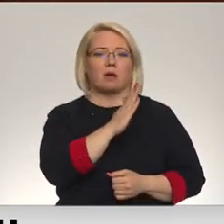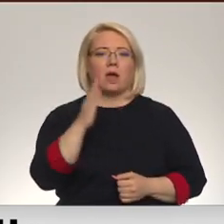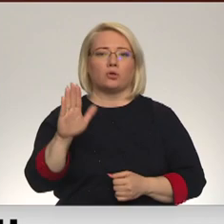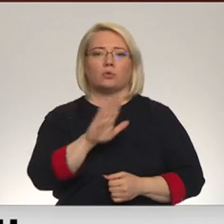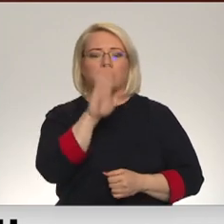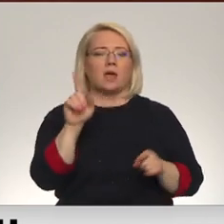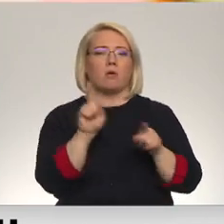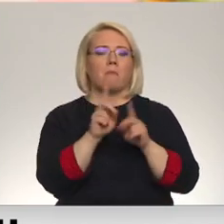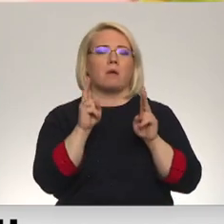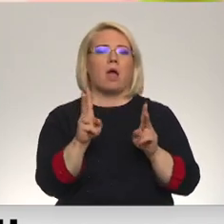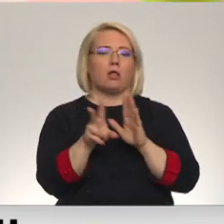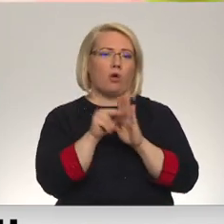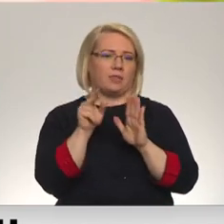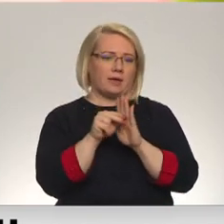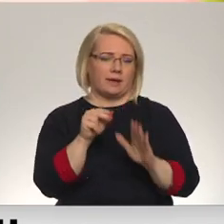kā loterija.